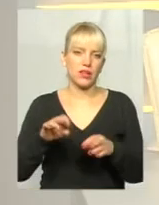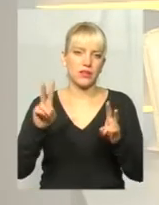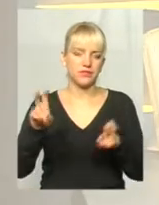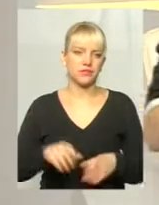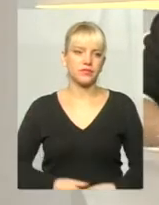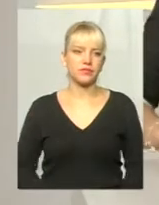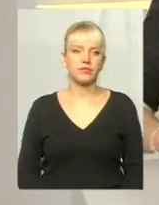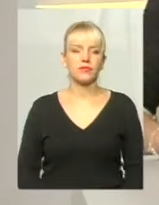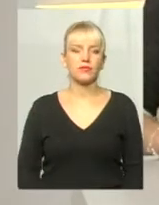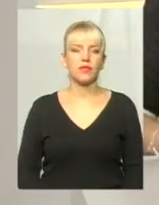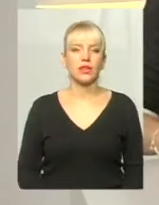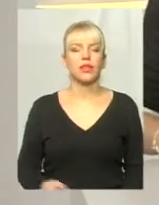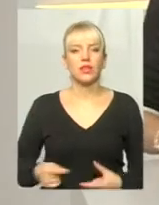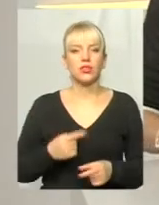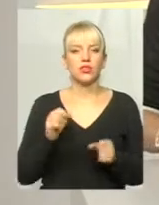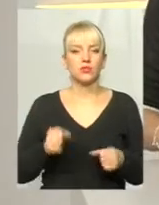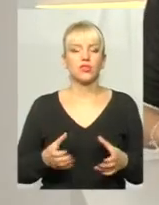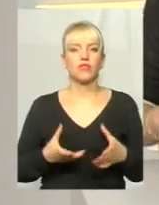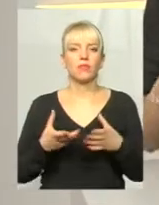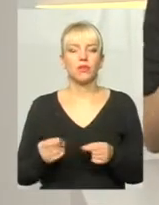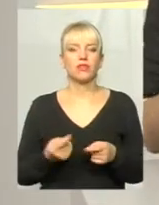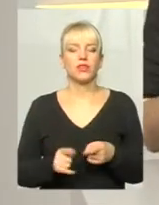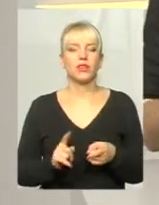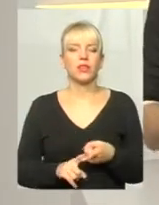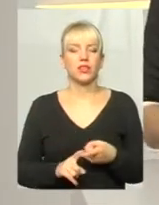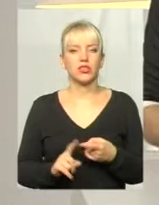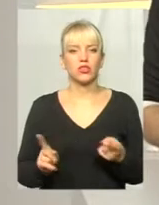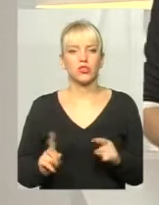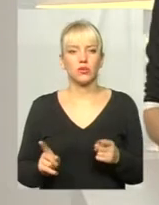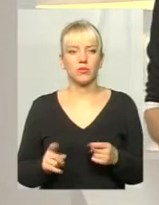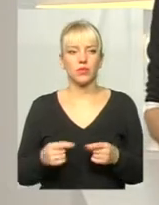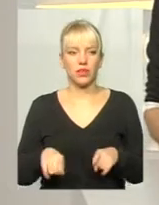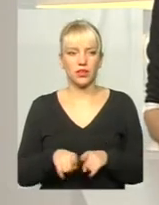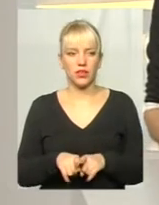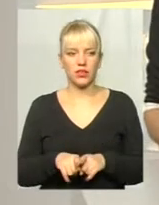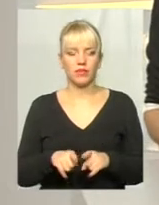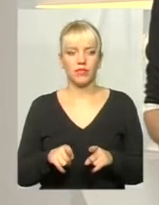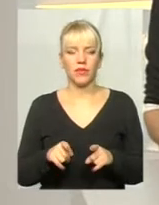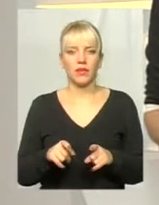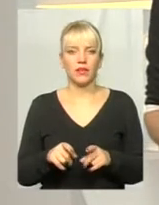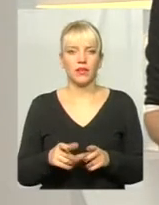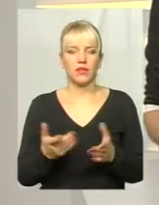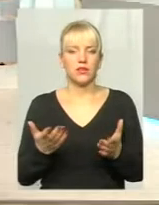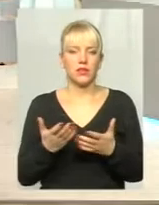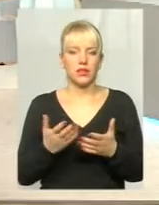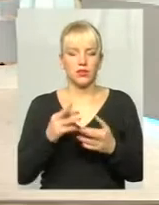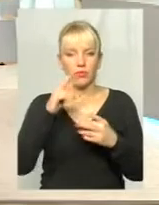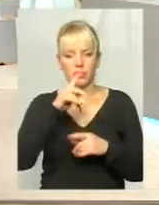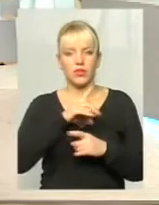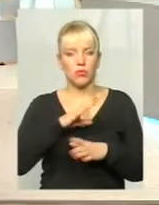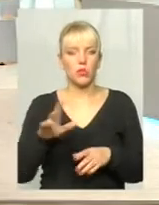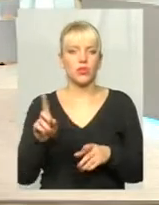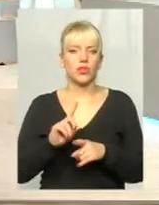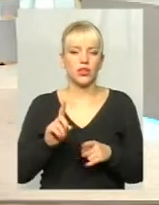Власне, а чи можна вплинути на це, щоб таких огріхів не було, і в кінцевому